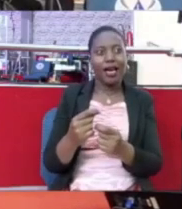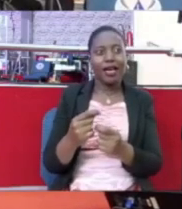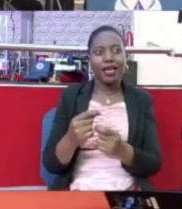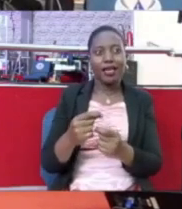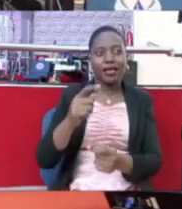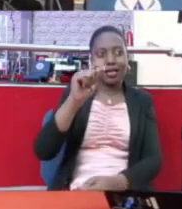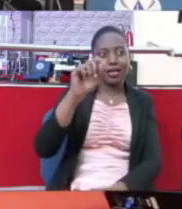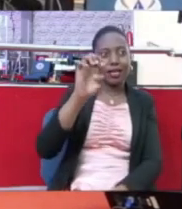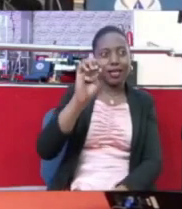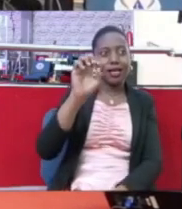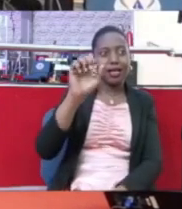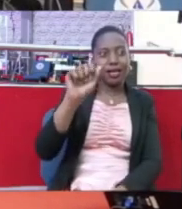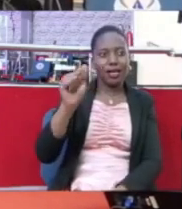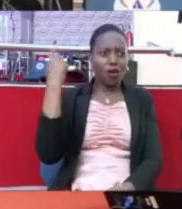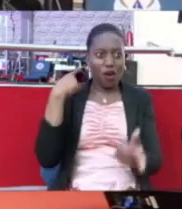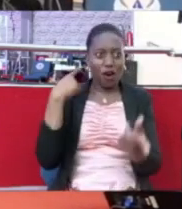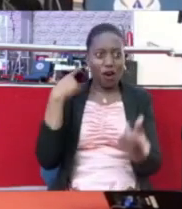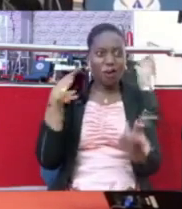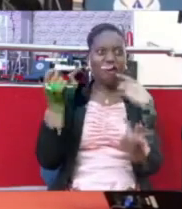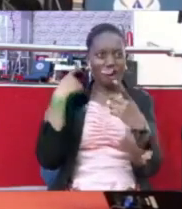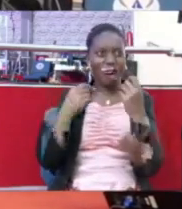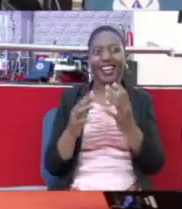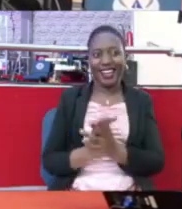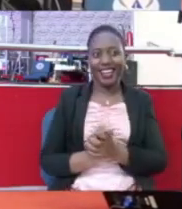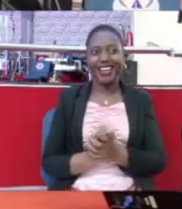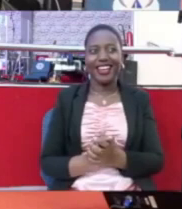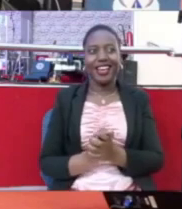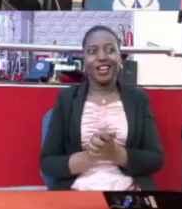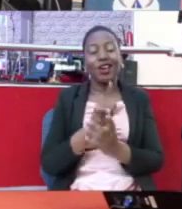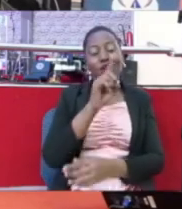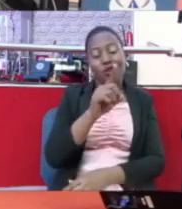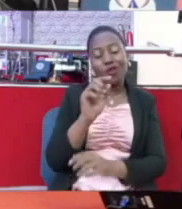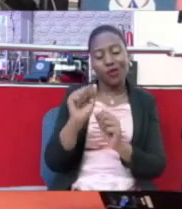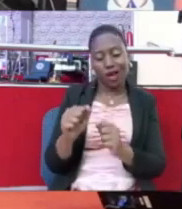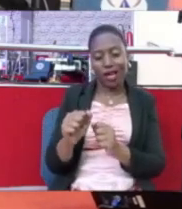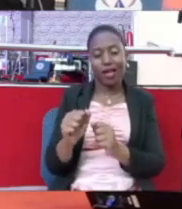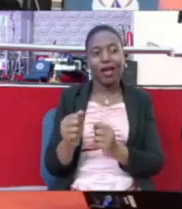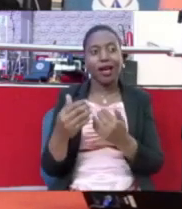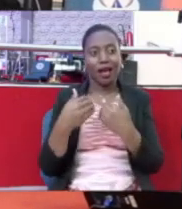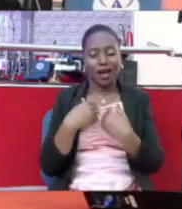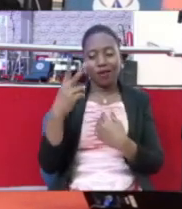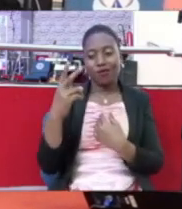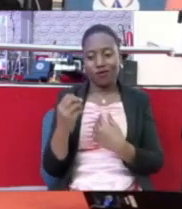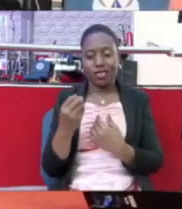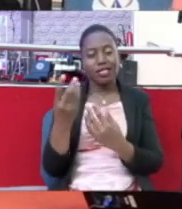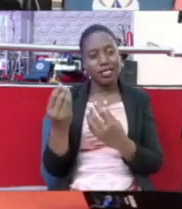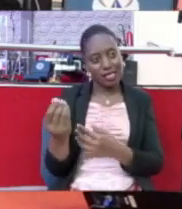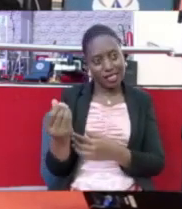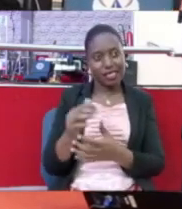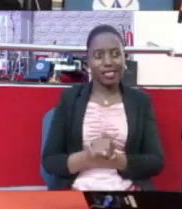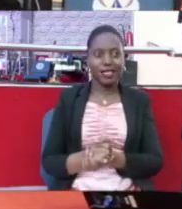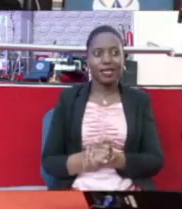You might not go there. Unaweza kosa kwenda pale. But you can afford 20 shillings for. Lakini unaweza ukapata shilingi